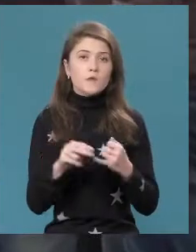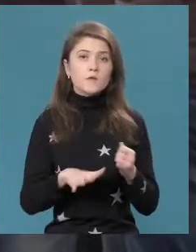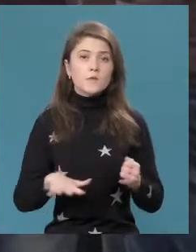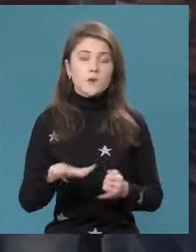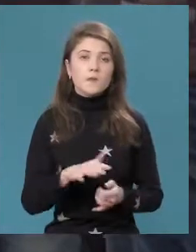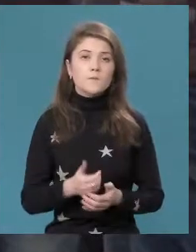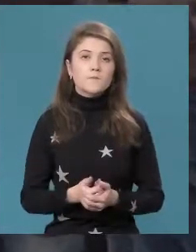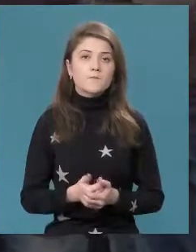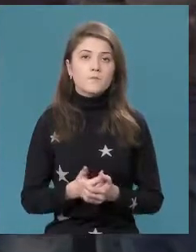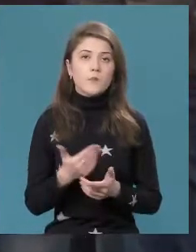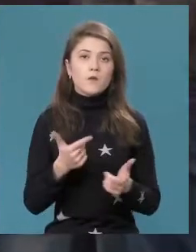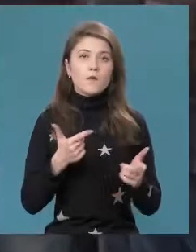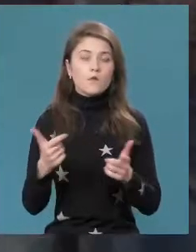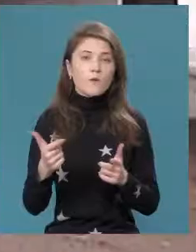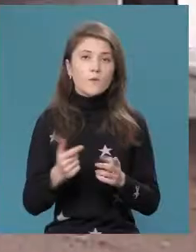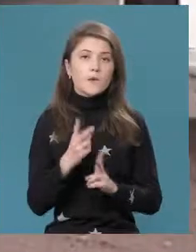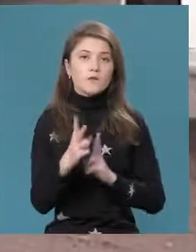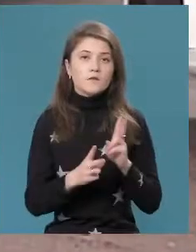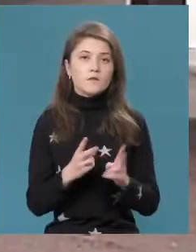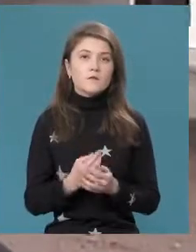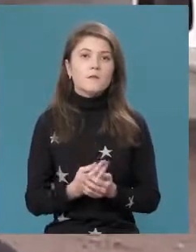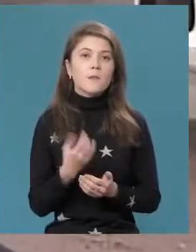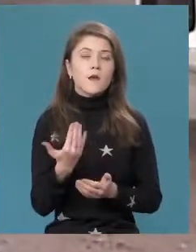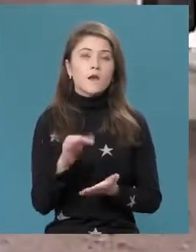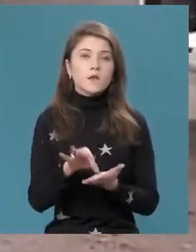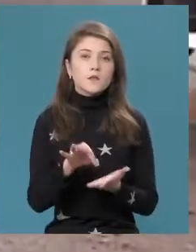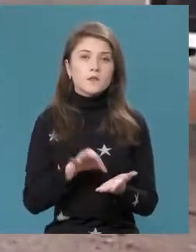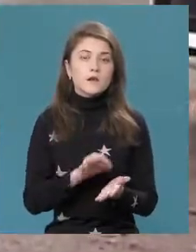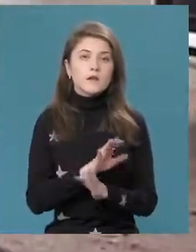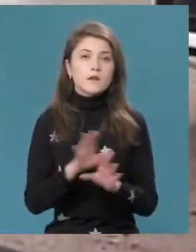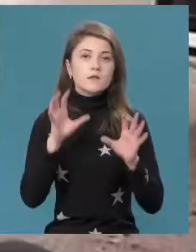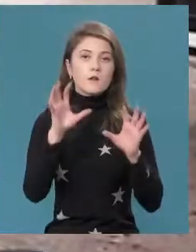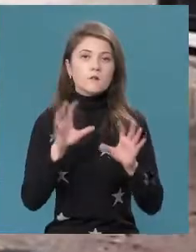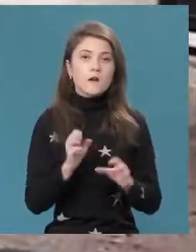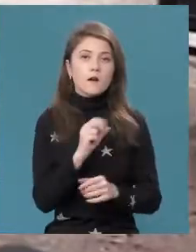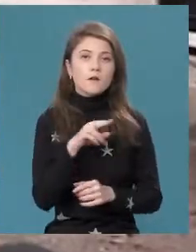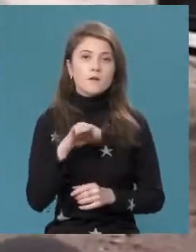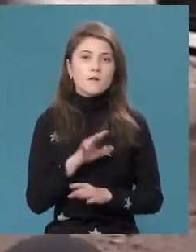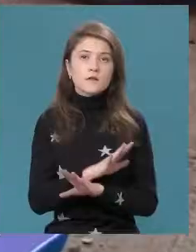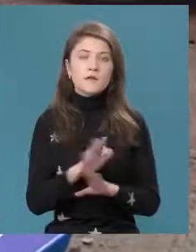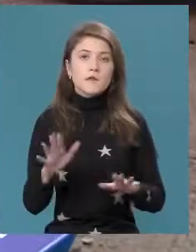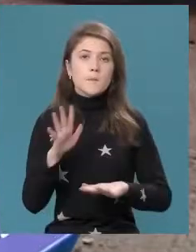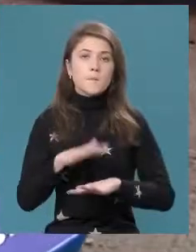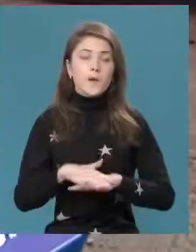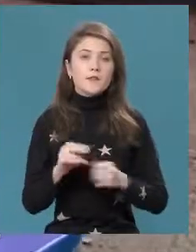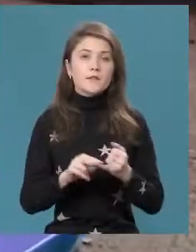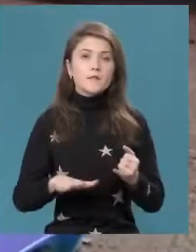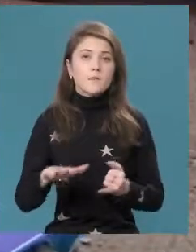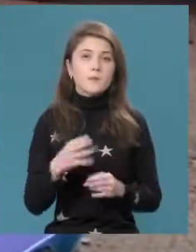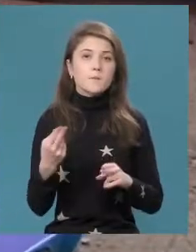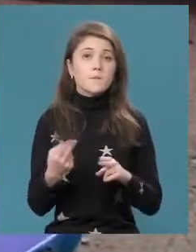не інвентаризація землі, не її оцінка, не законодавчі акти, не банк землі. Без